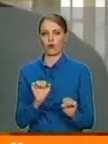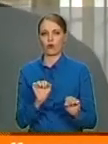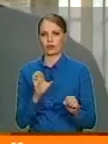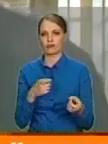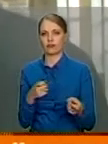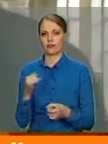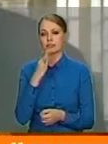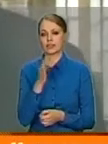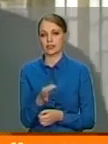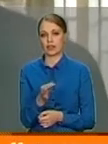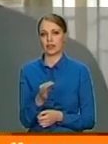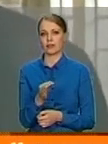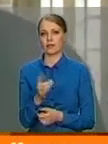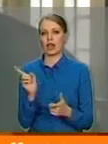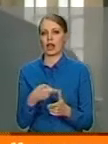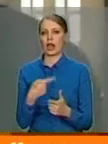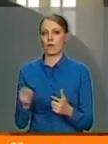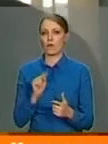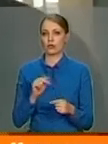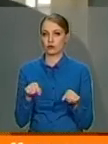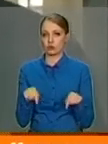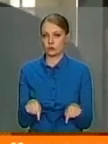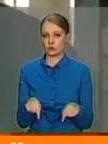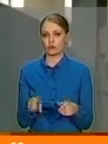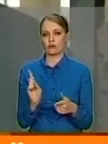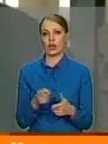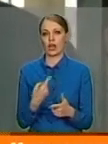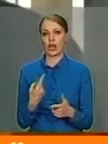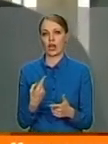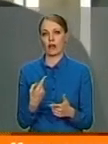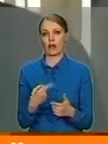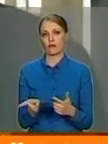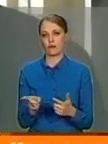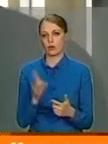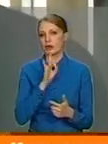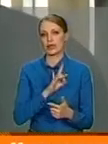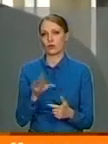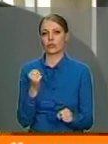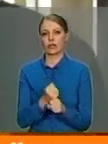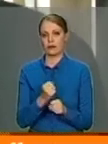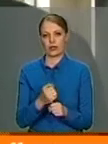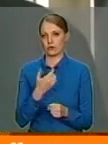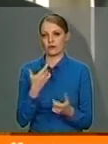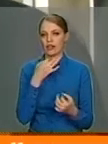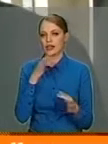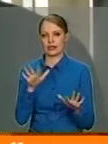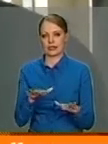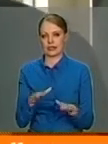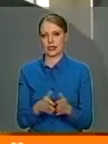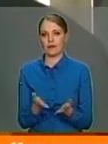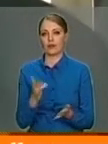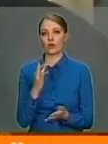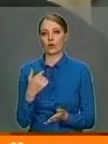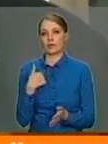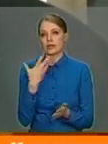і сказали, або працюйте тут, або не будете працювати ніде. Ну, ми